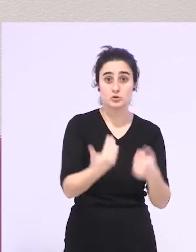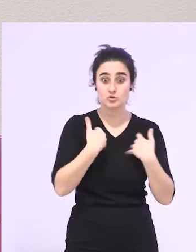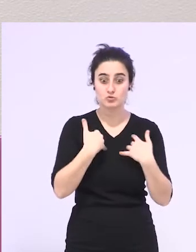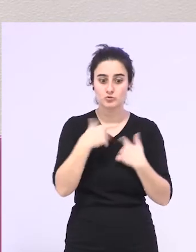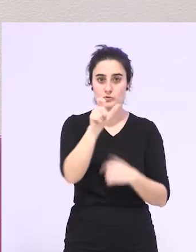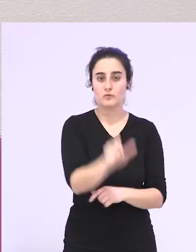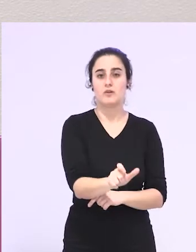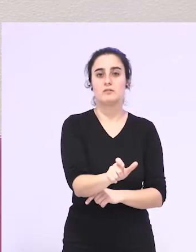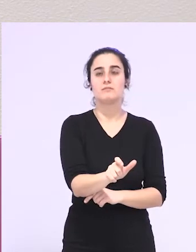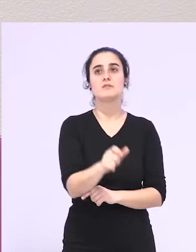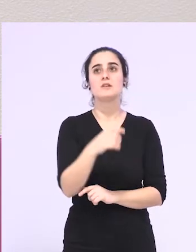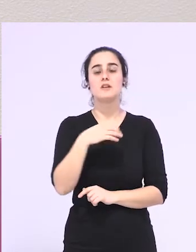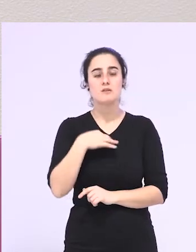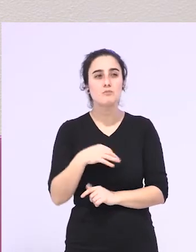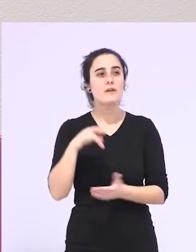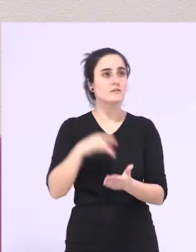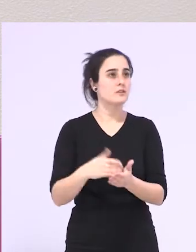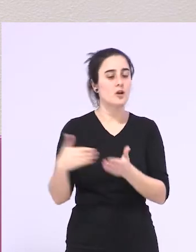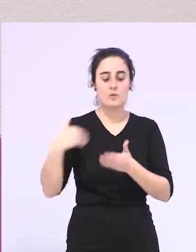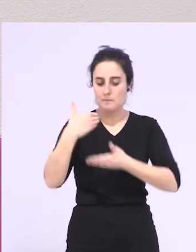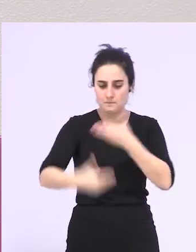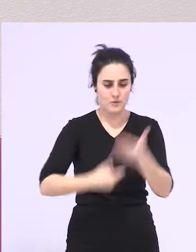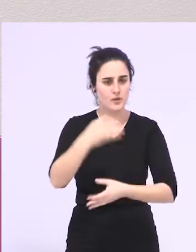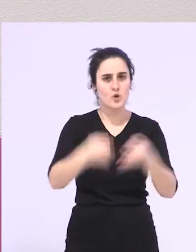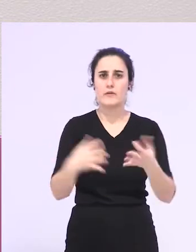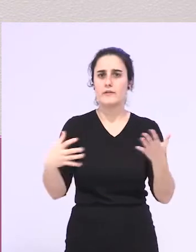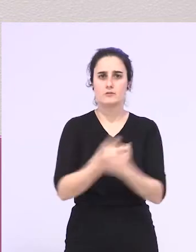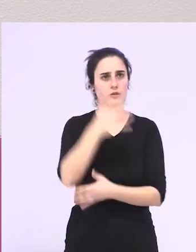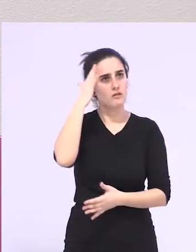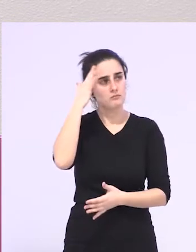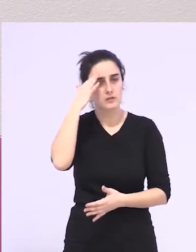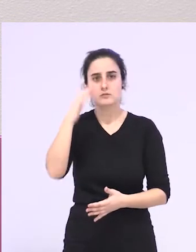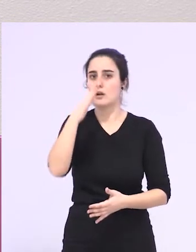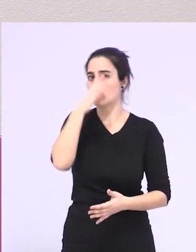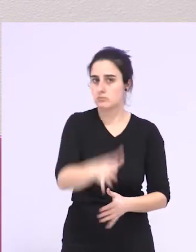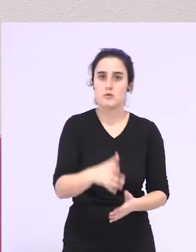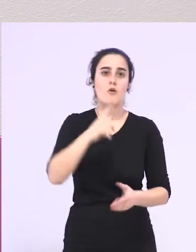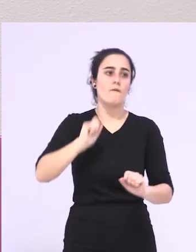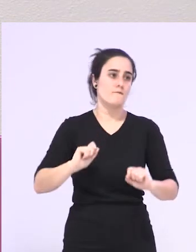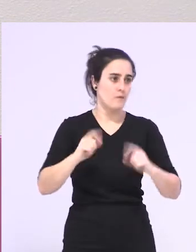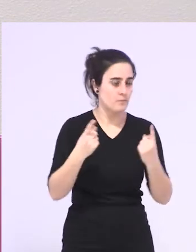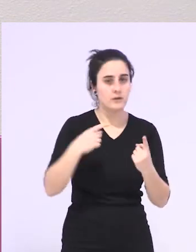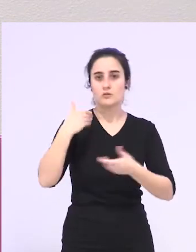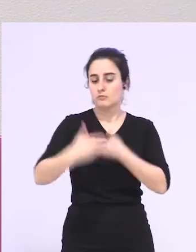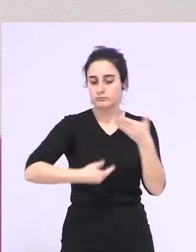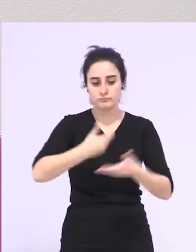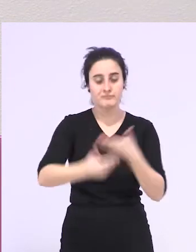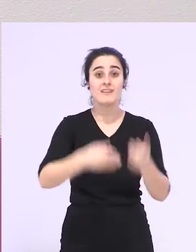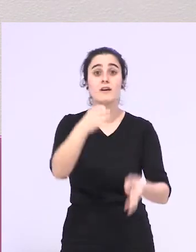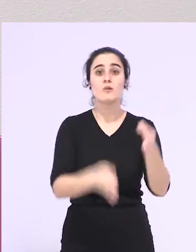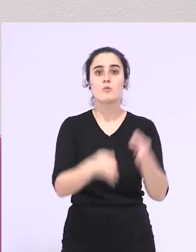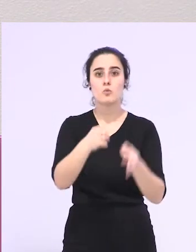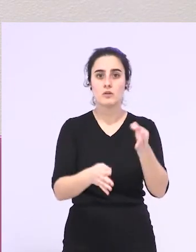berak, nahiz eta ibilbide judizial guztia egin, salaketa formala jarri, eta ezakize, eta epaiketan